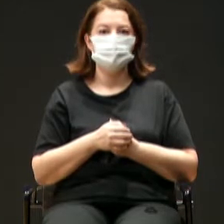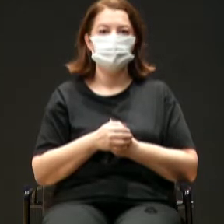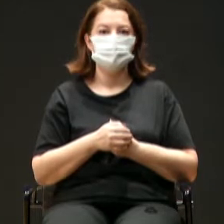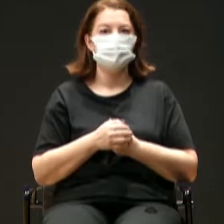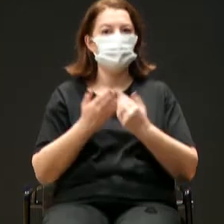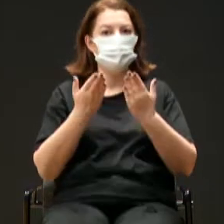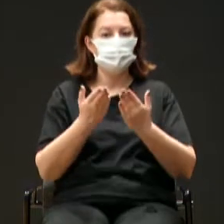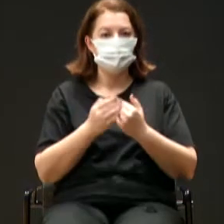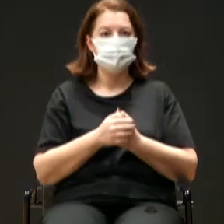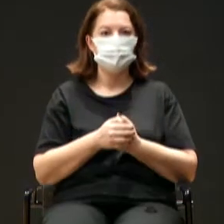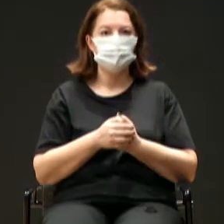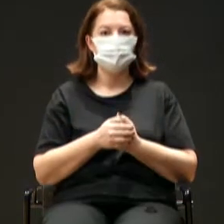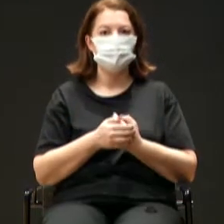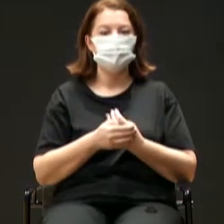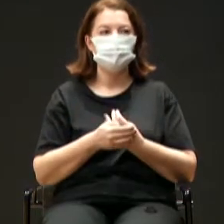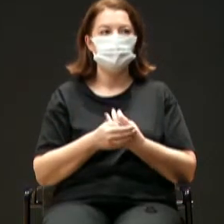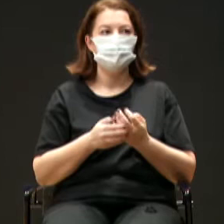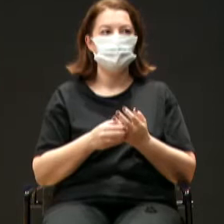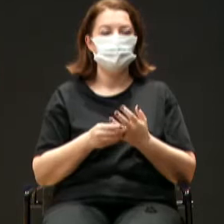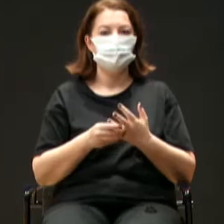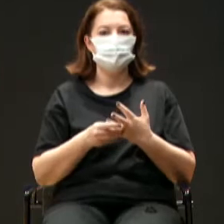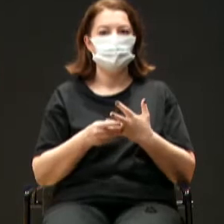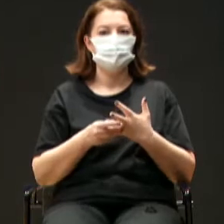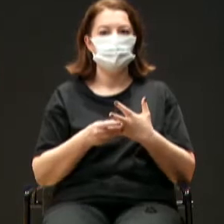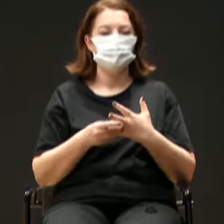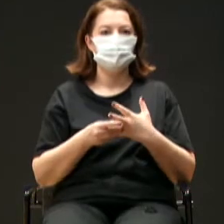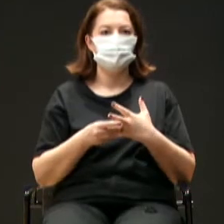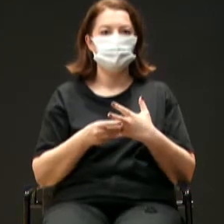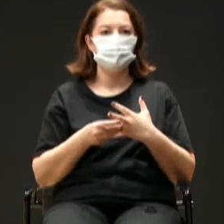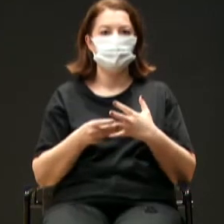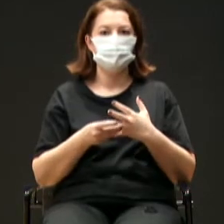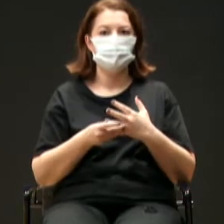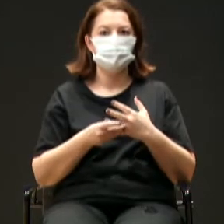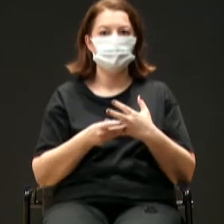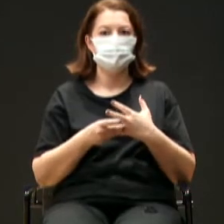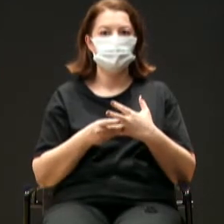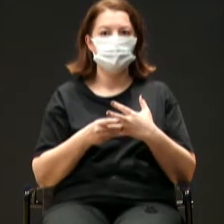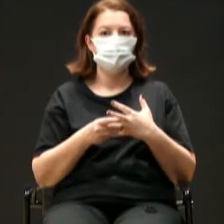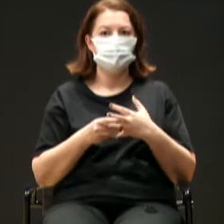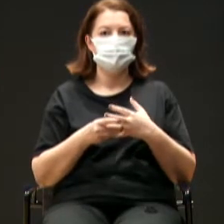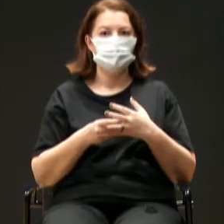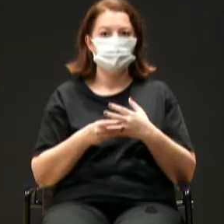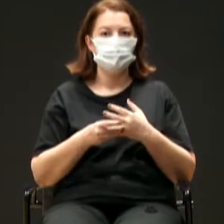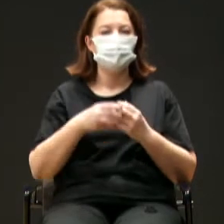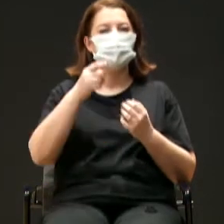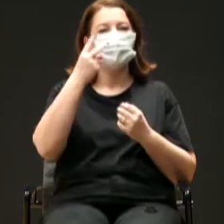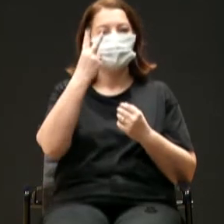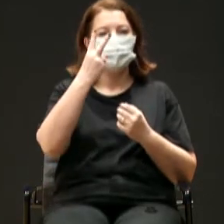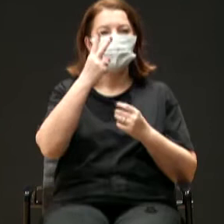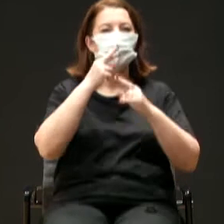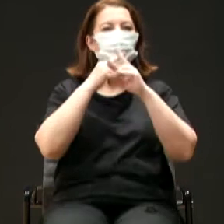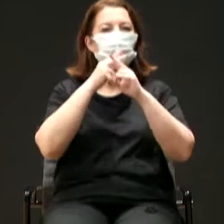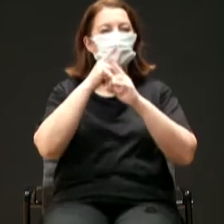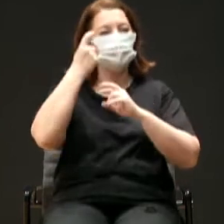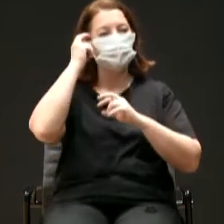Buyurun Neşet Bey. Yazılı, iki yazılı dediniz. Bir tane önergemiz var, bir tane gündem dışı. Ha, tamam, özür dilerim.